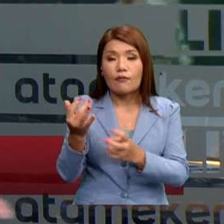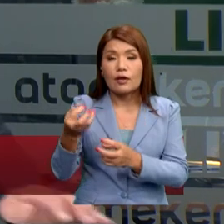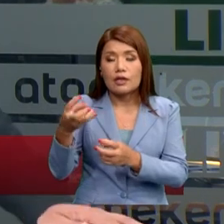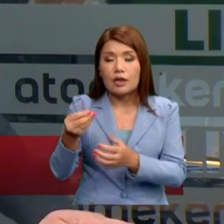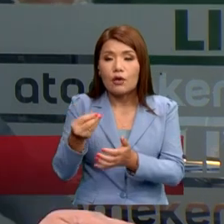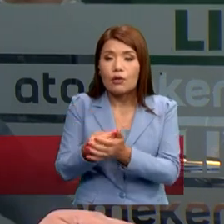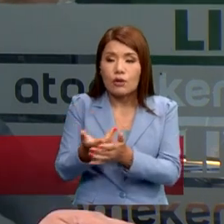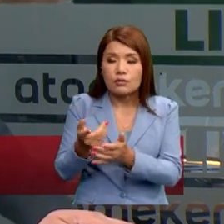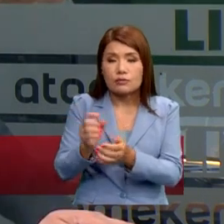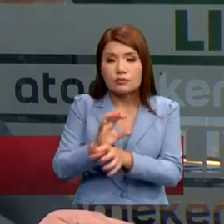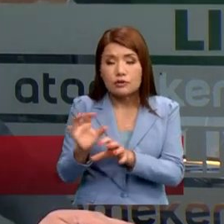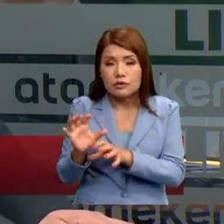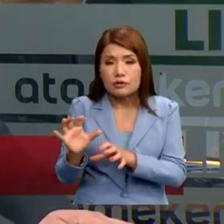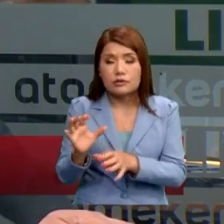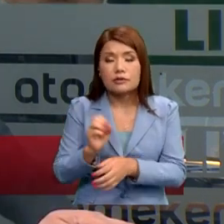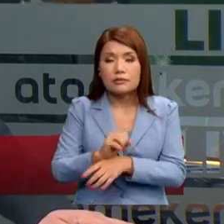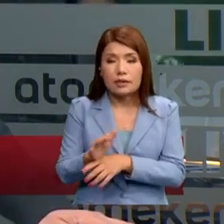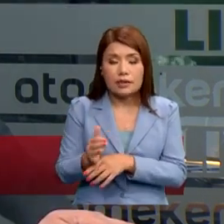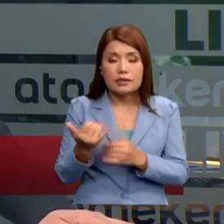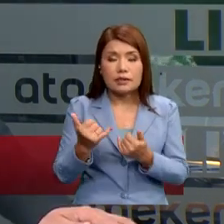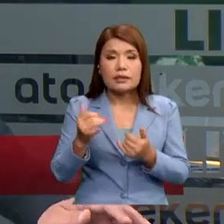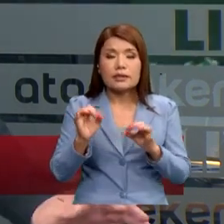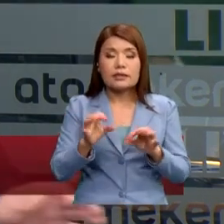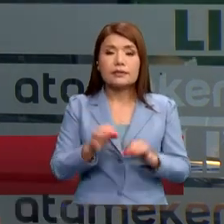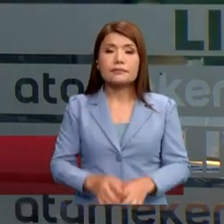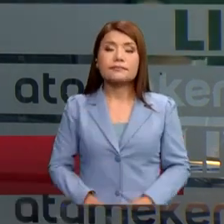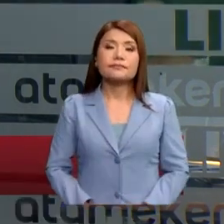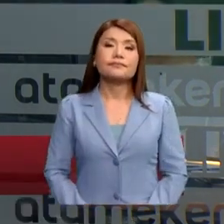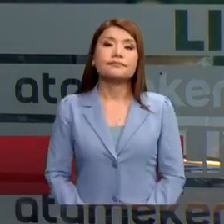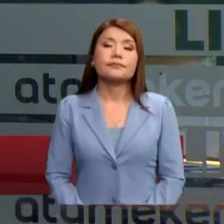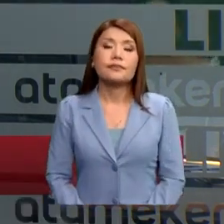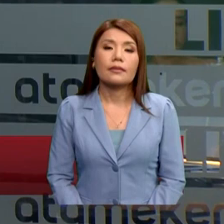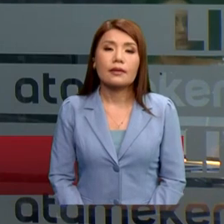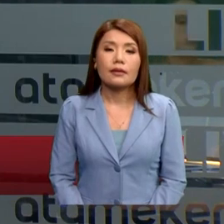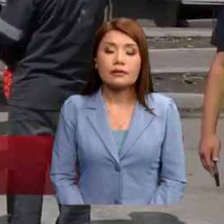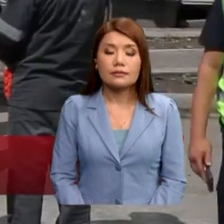құнды концентратпен қамтамасыз ету. Толығырақ Әсел Дүкенбаеваның бейнематериалында.